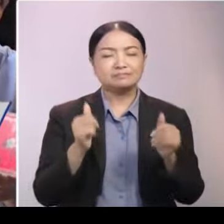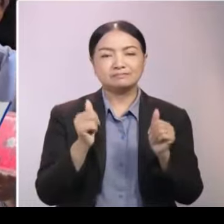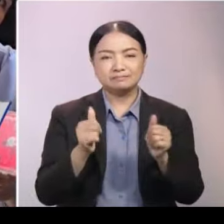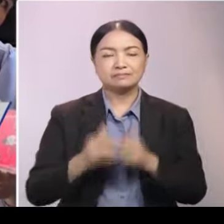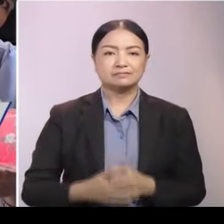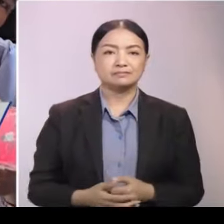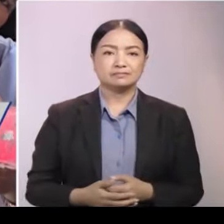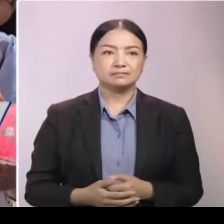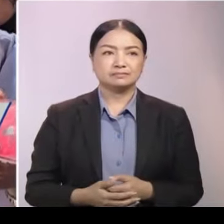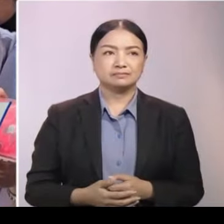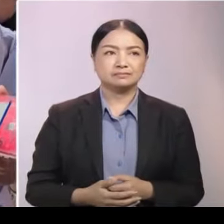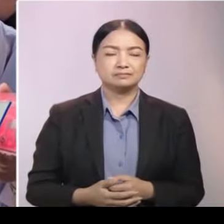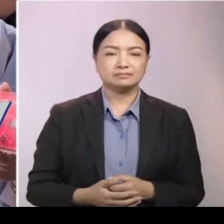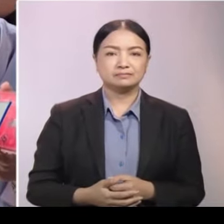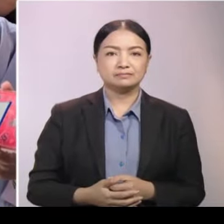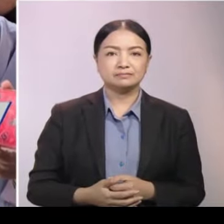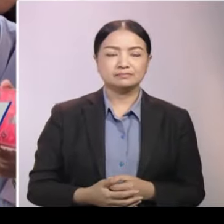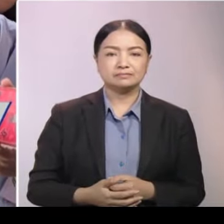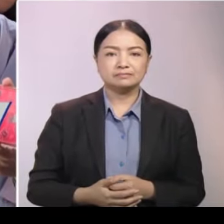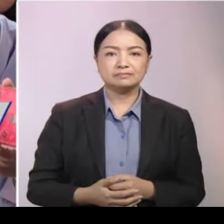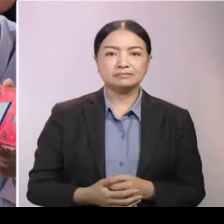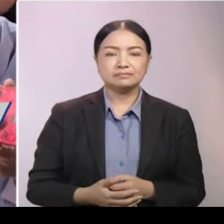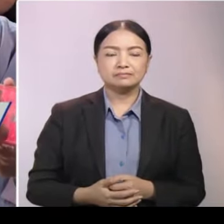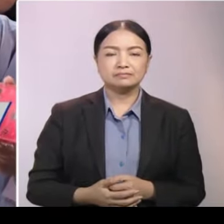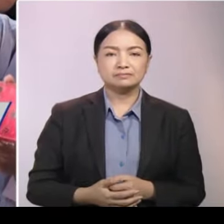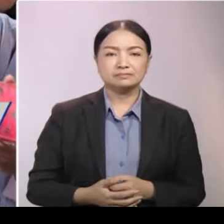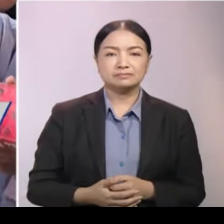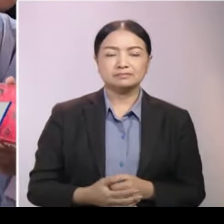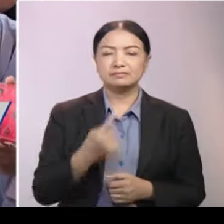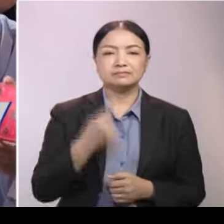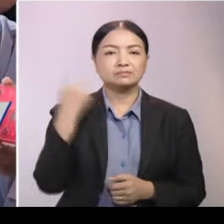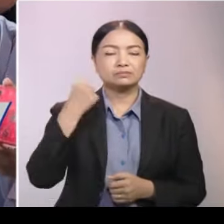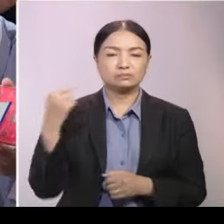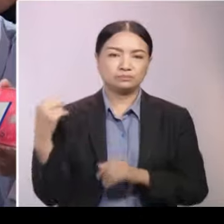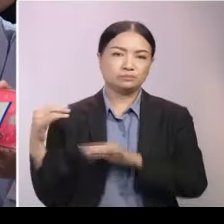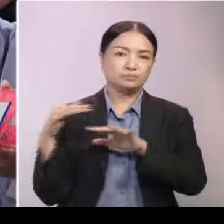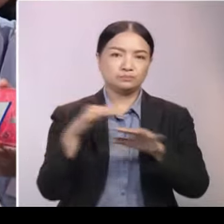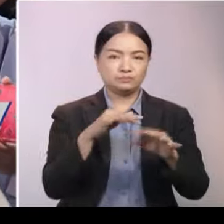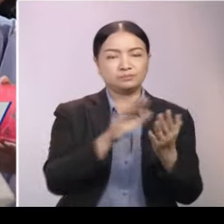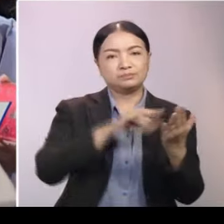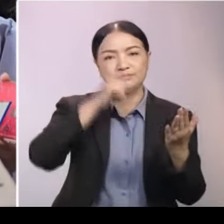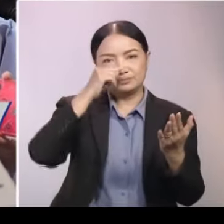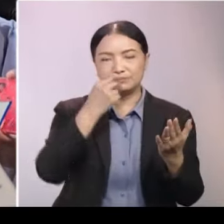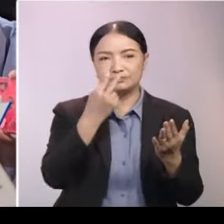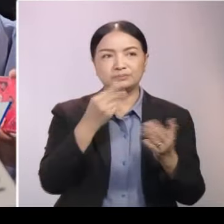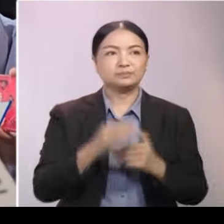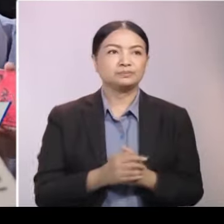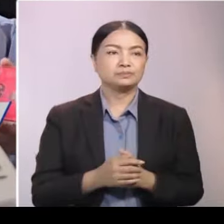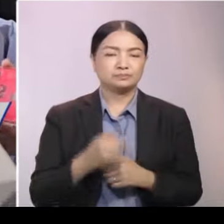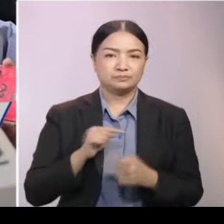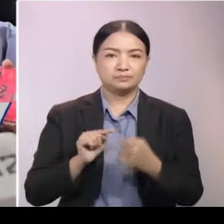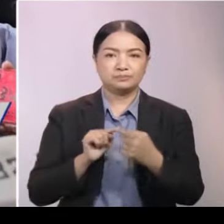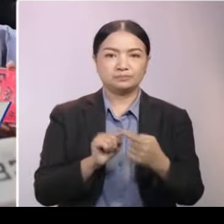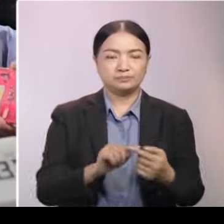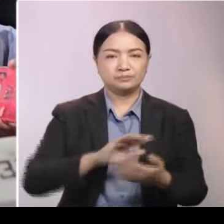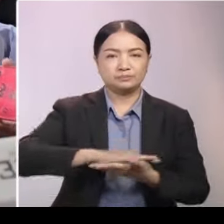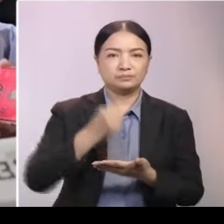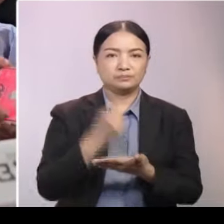ควรเลยนะครับเราจะเห็นได้จากยอดของท่องเที่ยวที่เข้ามานะครับในเรื่องของการสานต่อวีซ่